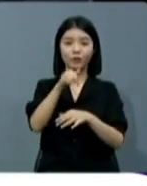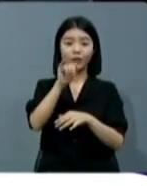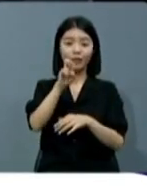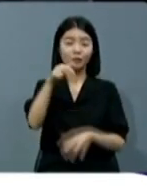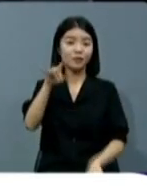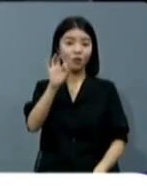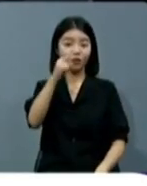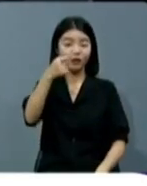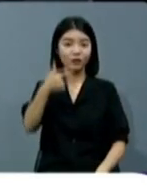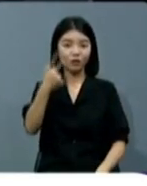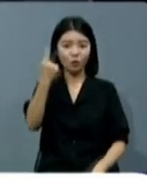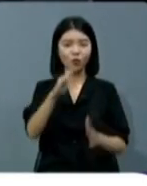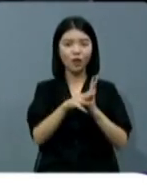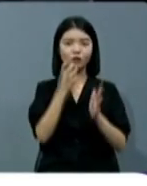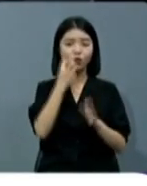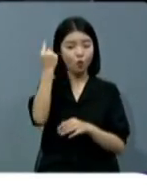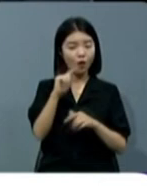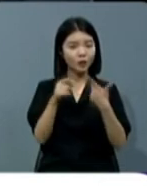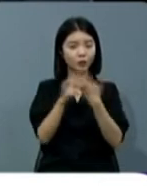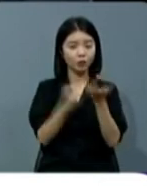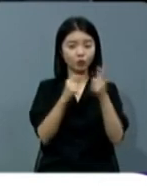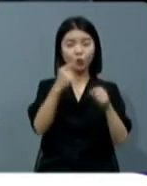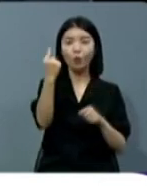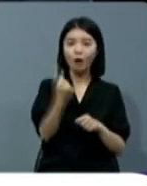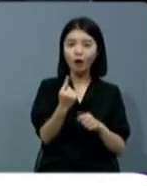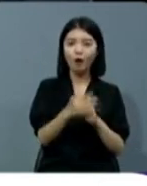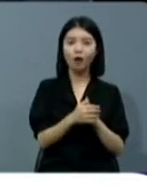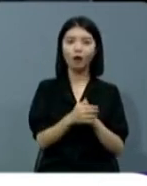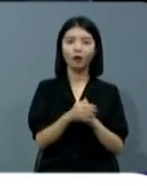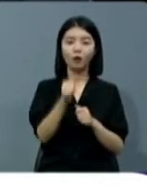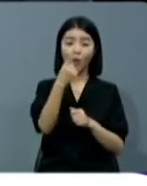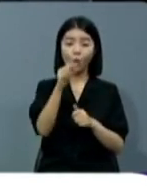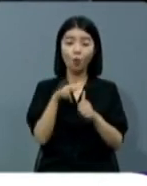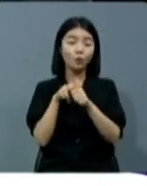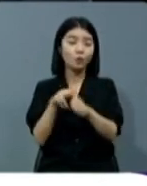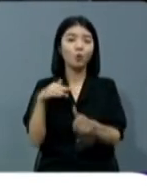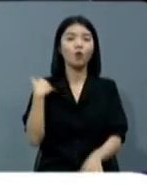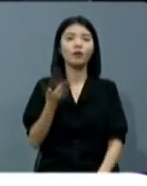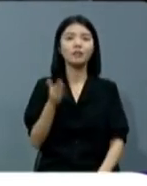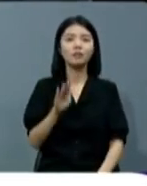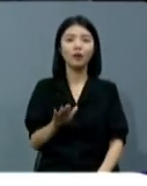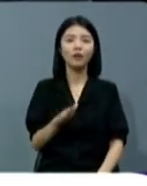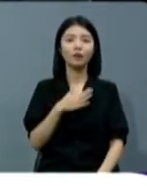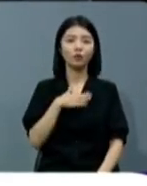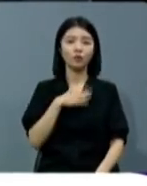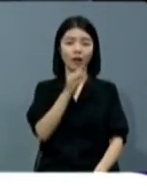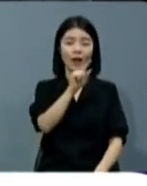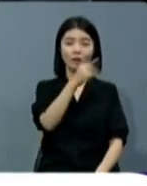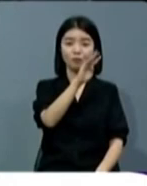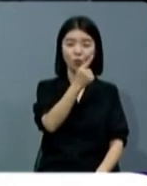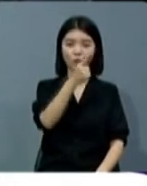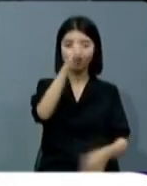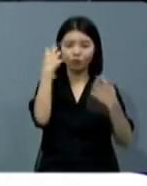답방을 했을 때 서울로 올 거냐 제주로 올 거냐 그러니까 홍 후보님은 모르셨겠지만 우리 안보당국과 정부당국에서